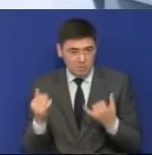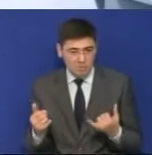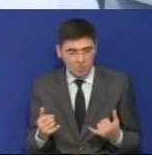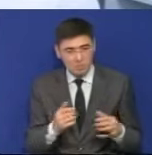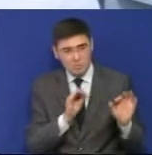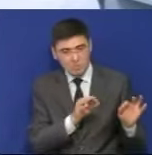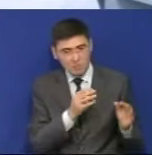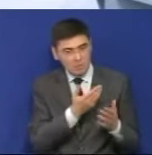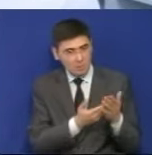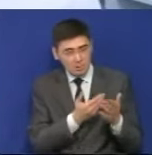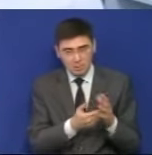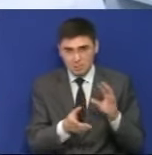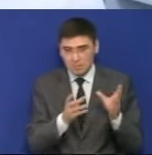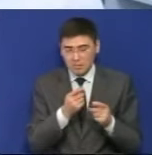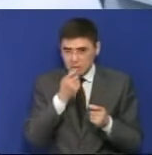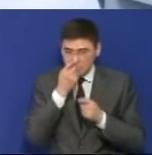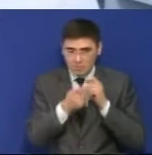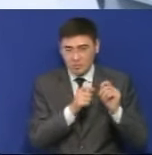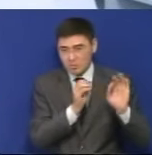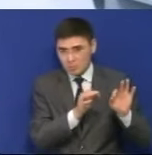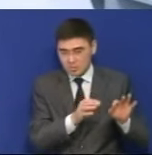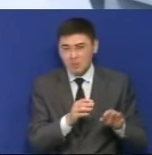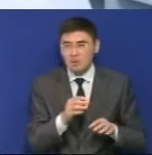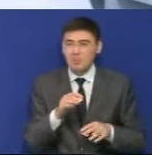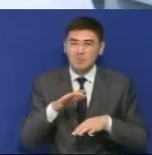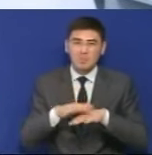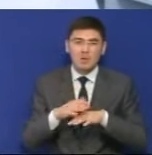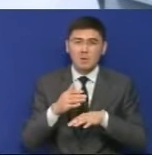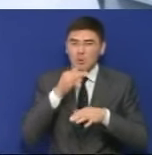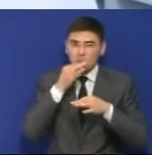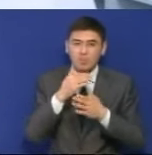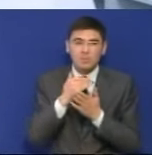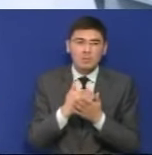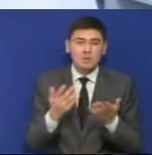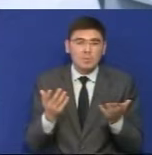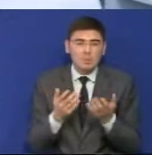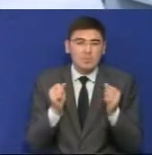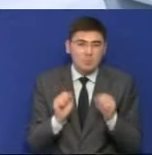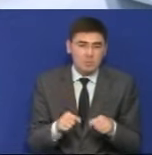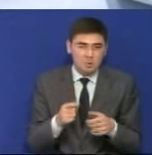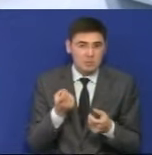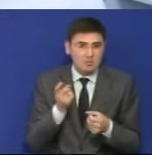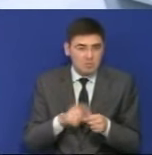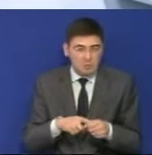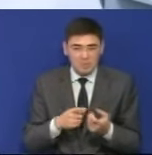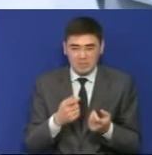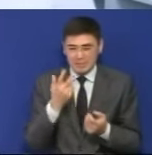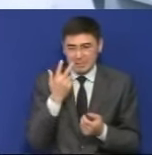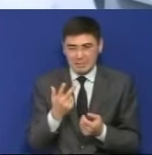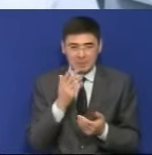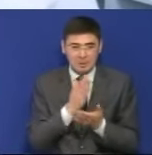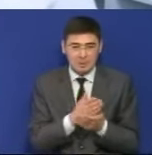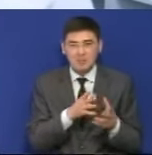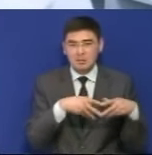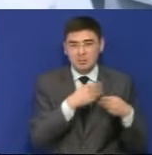раскрыли вопрос по жилстрой Сбербанку, на какие можно программы, какие категории. Вот мы сегодня с вами узнали три категории.